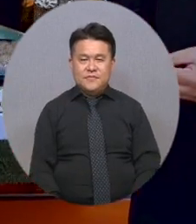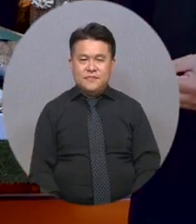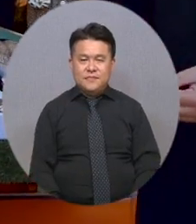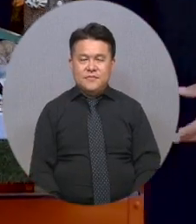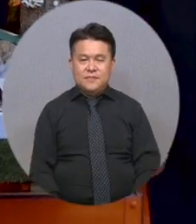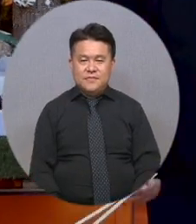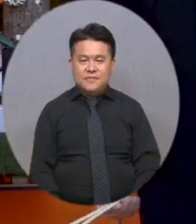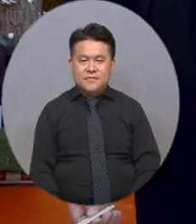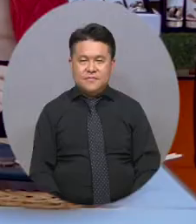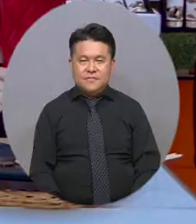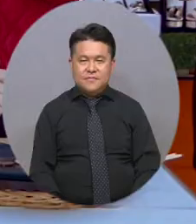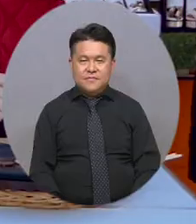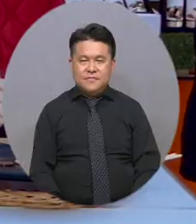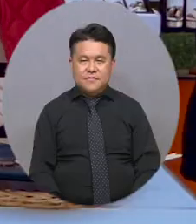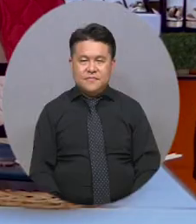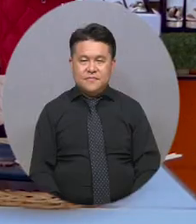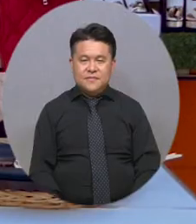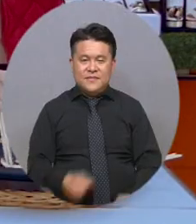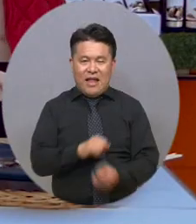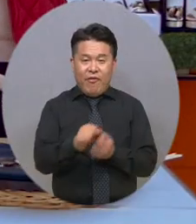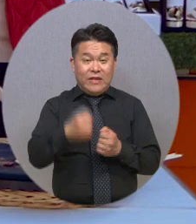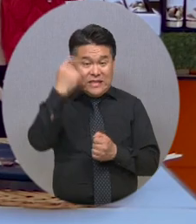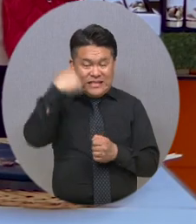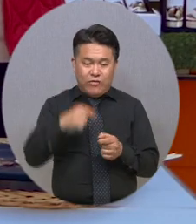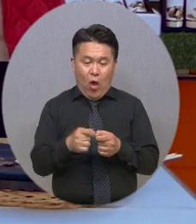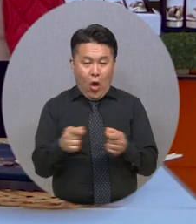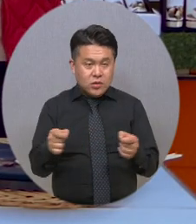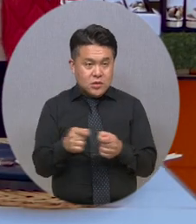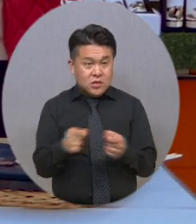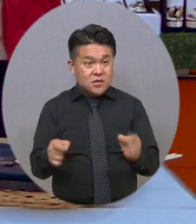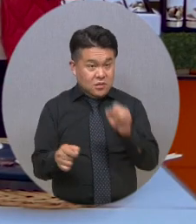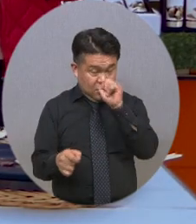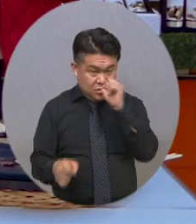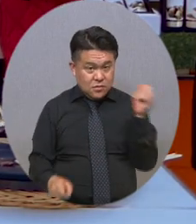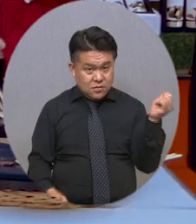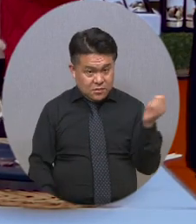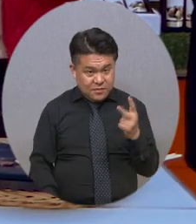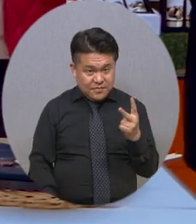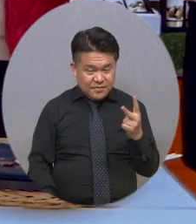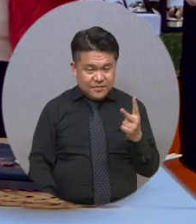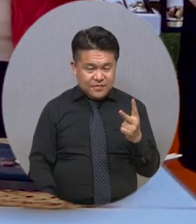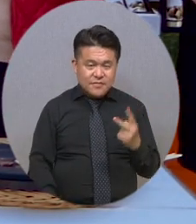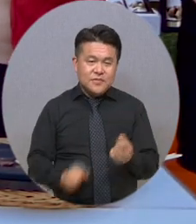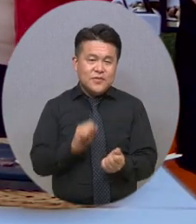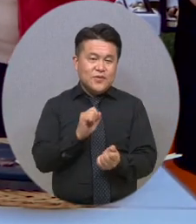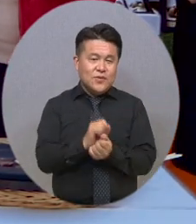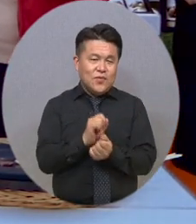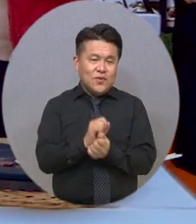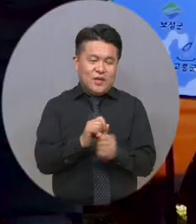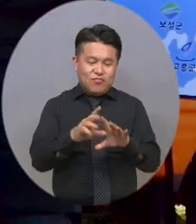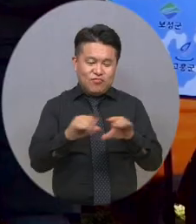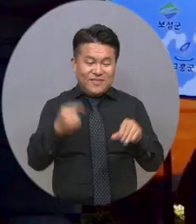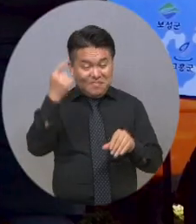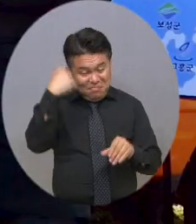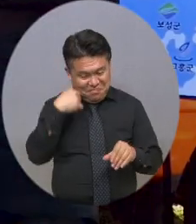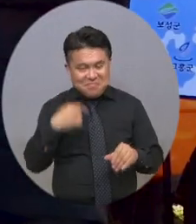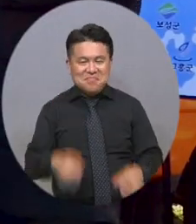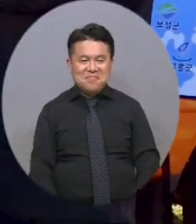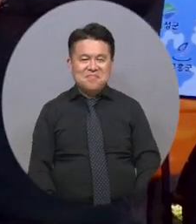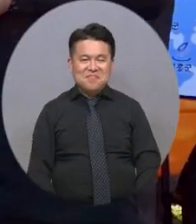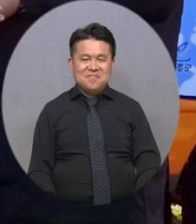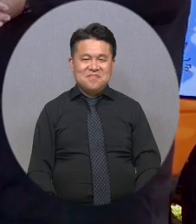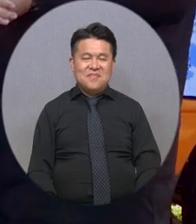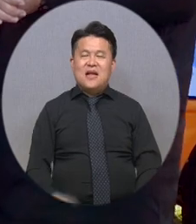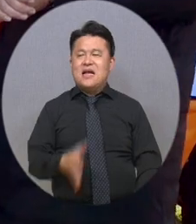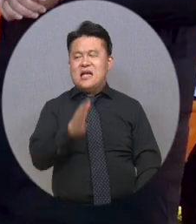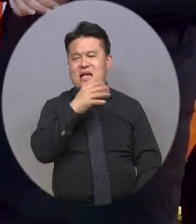딱 느껴지네요. 식감이 정말 쫄깃쫄깃하고 키조개가 부드럽게 감싸주니까 네. 이래서